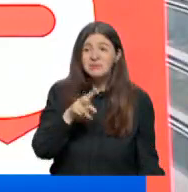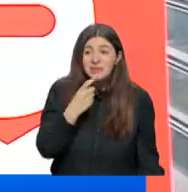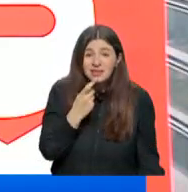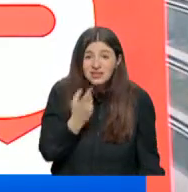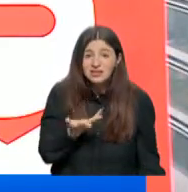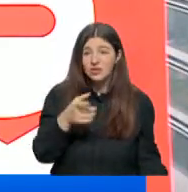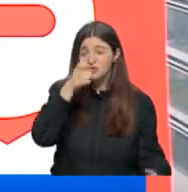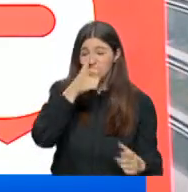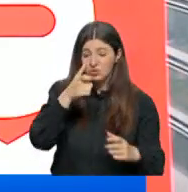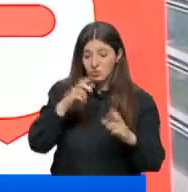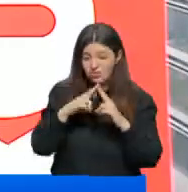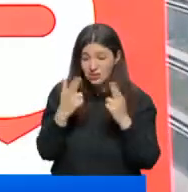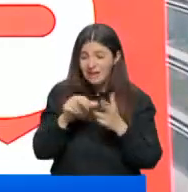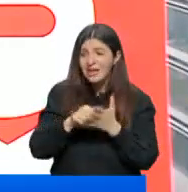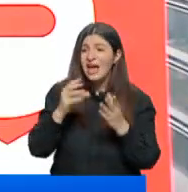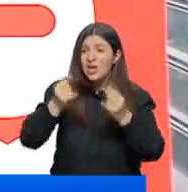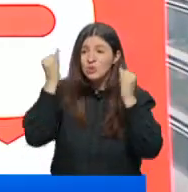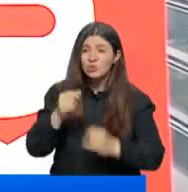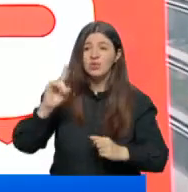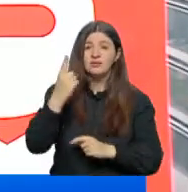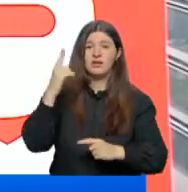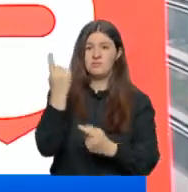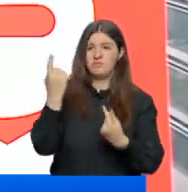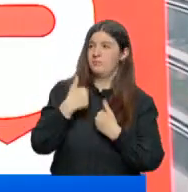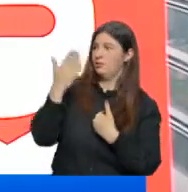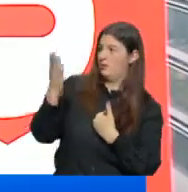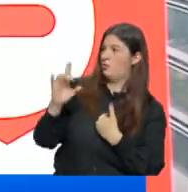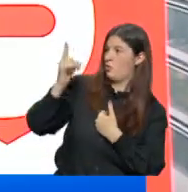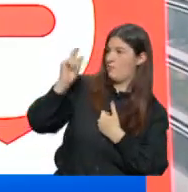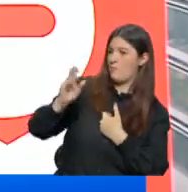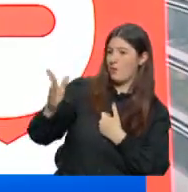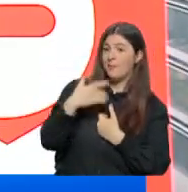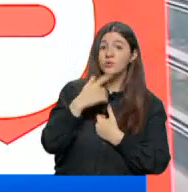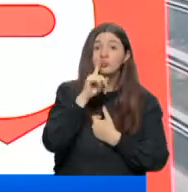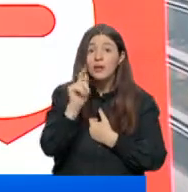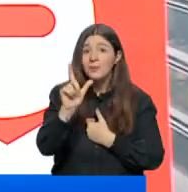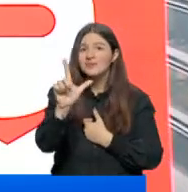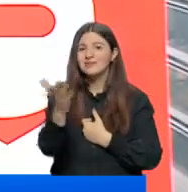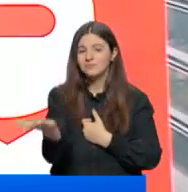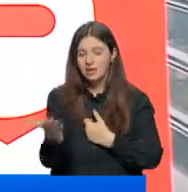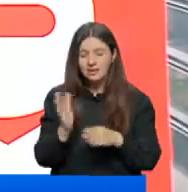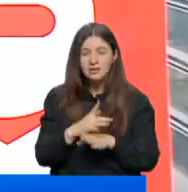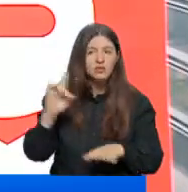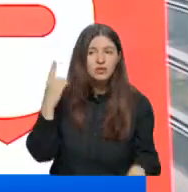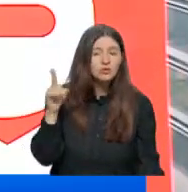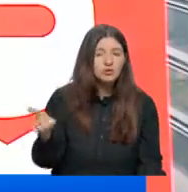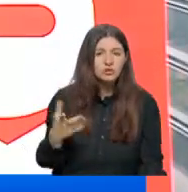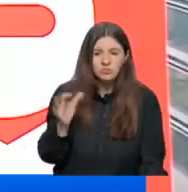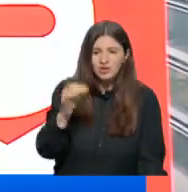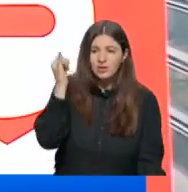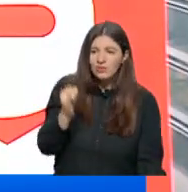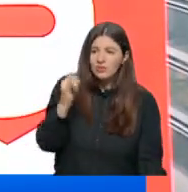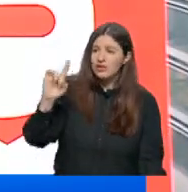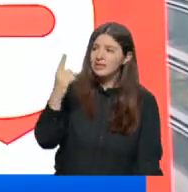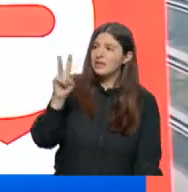yıldır dünya tarihinin en kötü iktidarlarından bir tanesi tarafından yönetiliyoruz. Ama bir soru sormamız lazım. Niye yönetiliyoruz? Yani bu kadar kötü